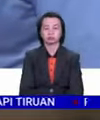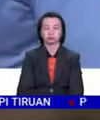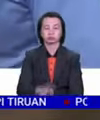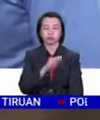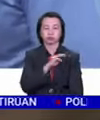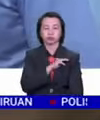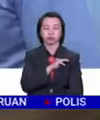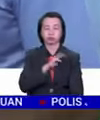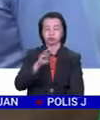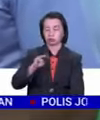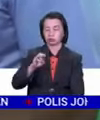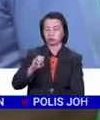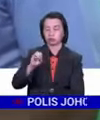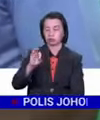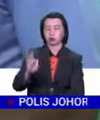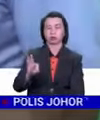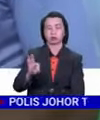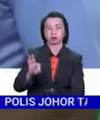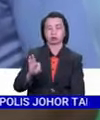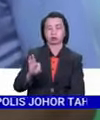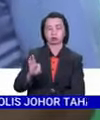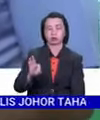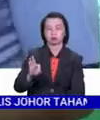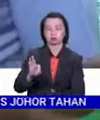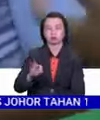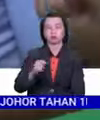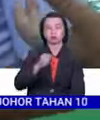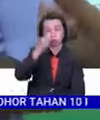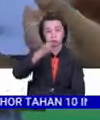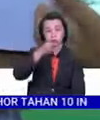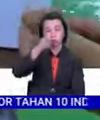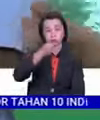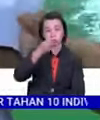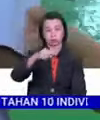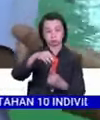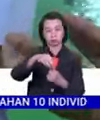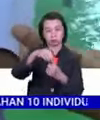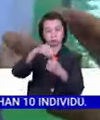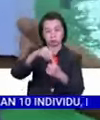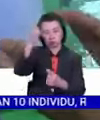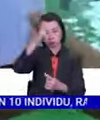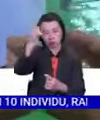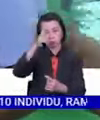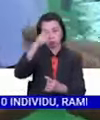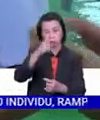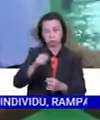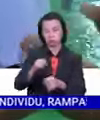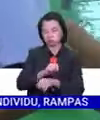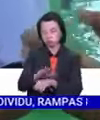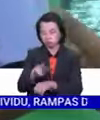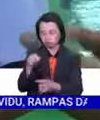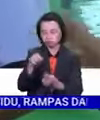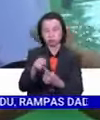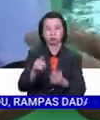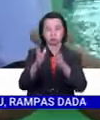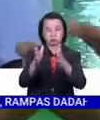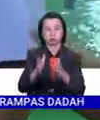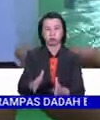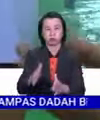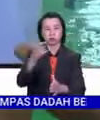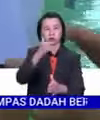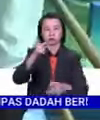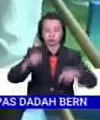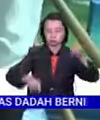Menteri Kewangan Tengku Datuk Seri Safrul Tengku Abdul Aziz berkata keutamaan kerajaan adalah impaknya kepada pengguna